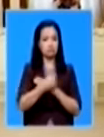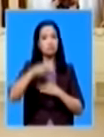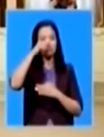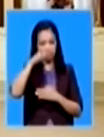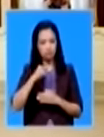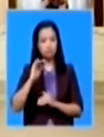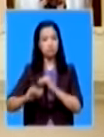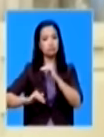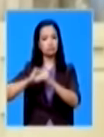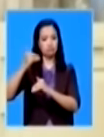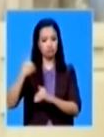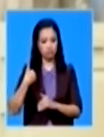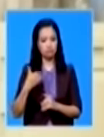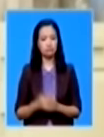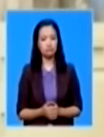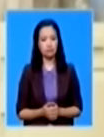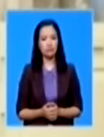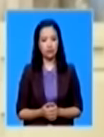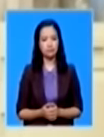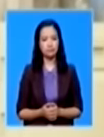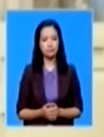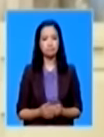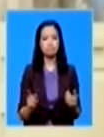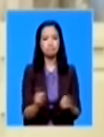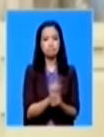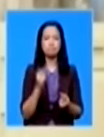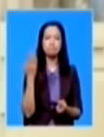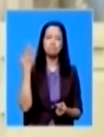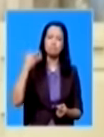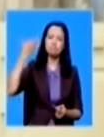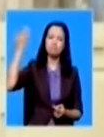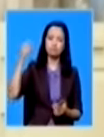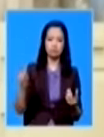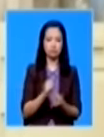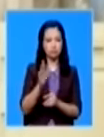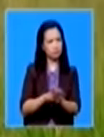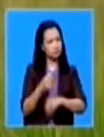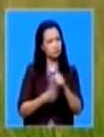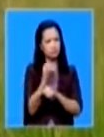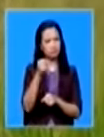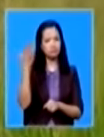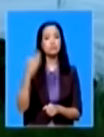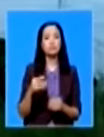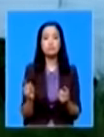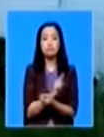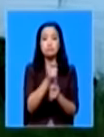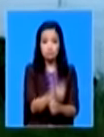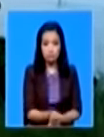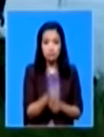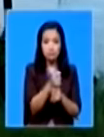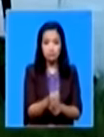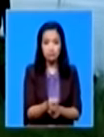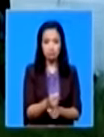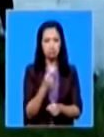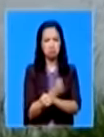ามลำดับก็3ยุคมาแล้วสังคมแรกๆสมัยก่อนๆเนี่ยหลายสิบปีมาแล้วเป็นสังคมเกษตรกรรมบ้านเมืองเกษตรกรรมแล้วก็ใช้แร